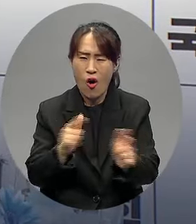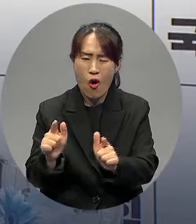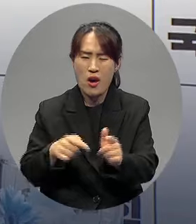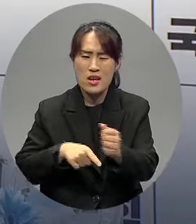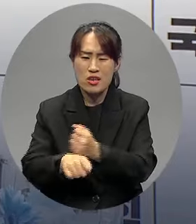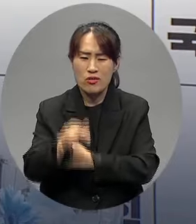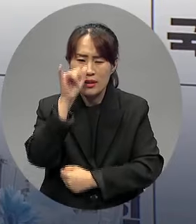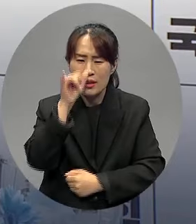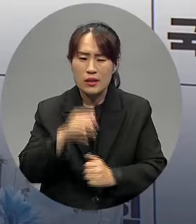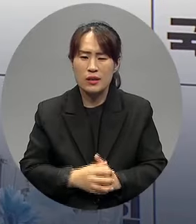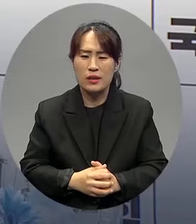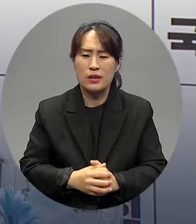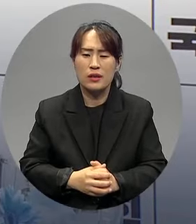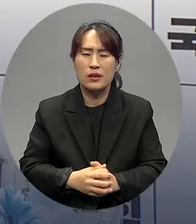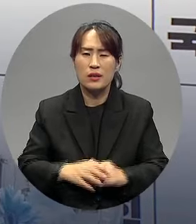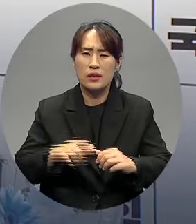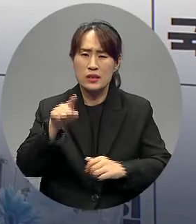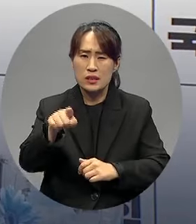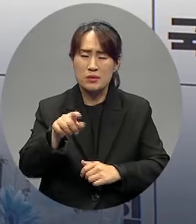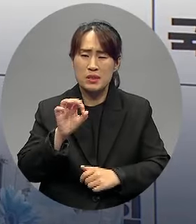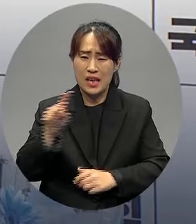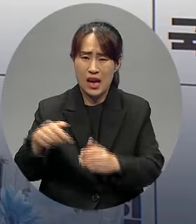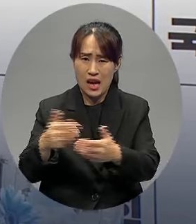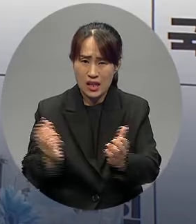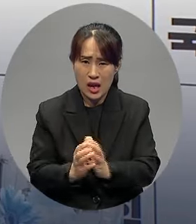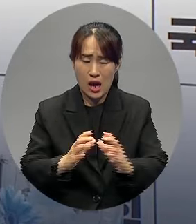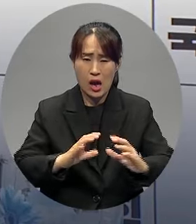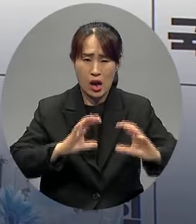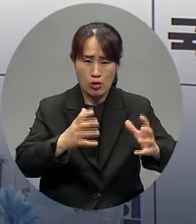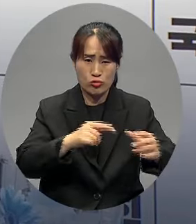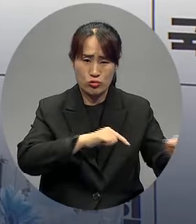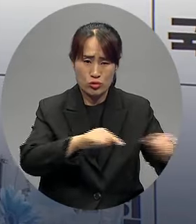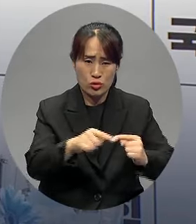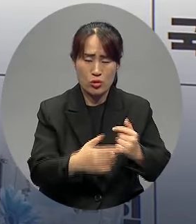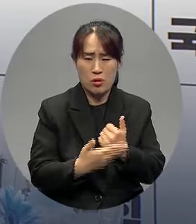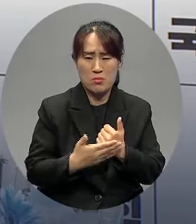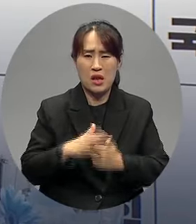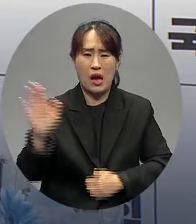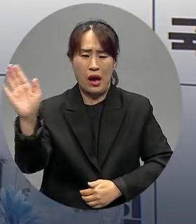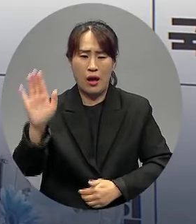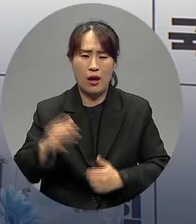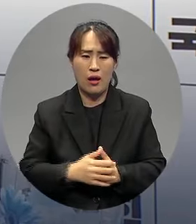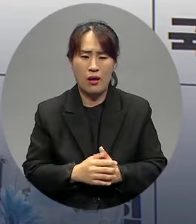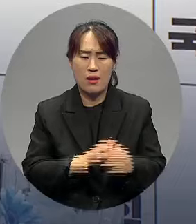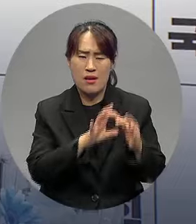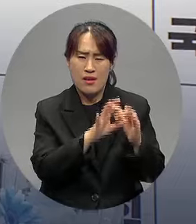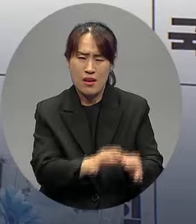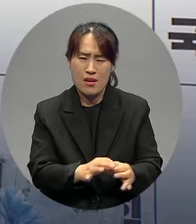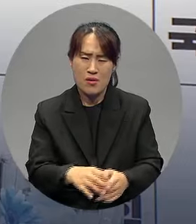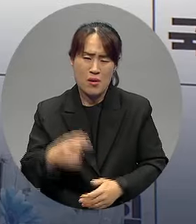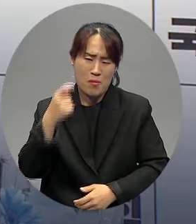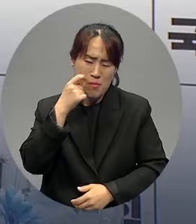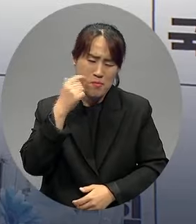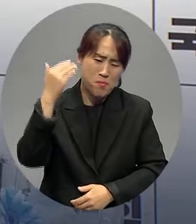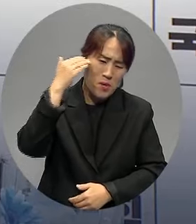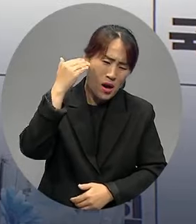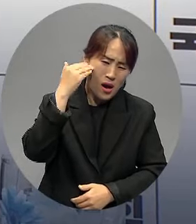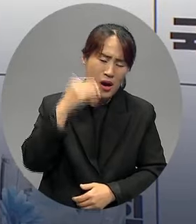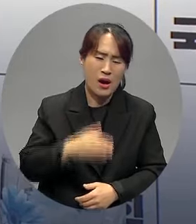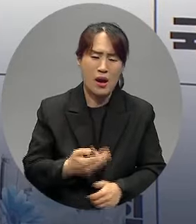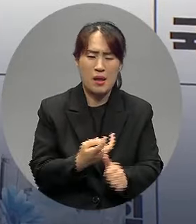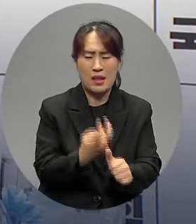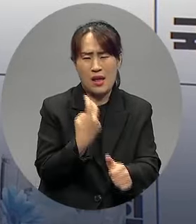이유가 있겠지만 사실은 국정협조, 동반자보다는 발목을 잡고 뭐 특검이라든지